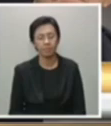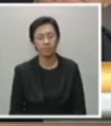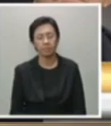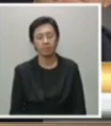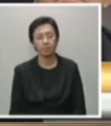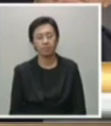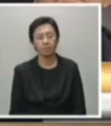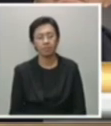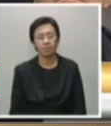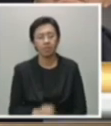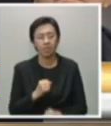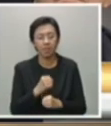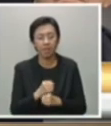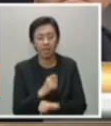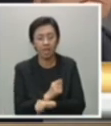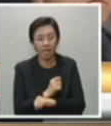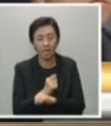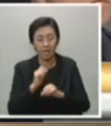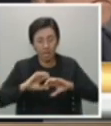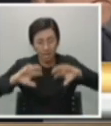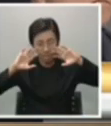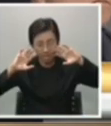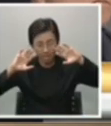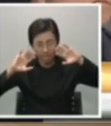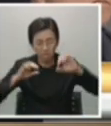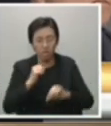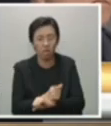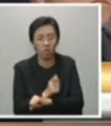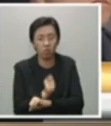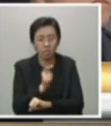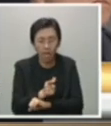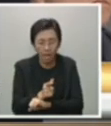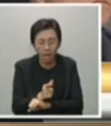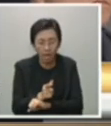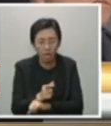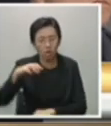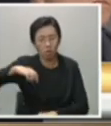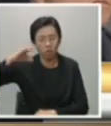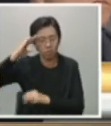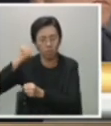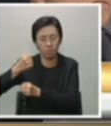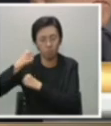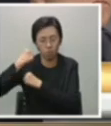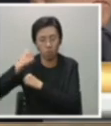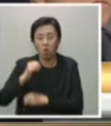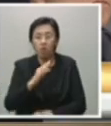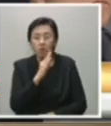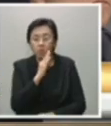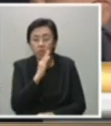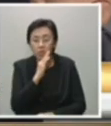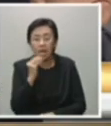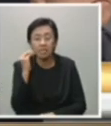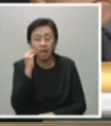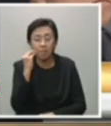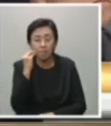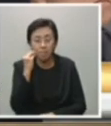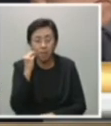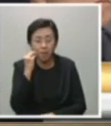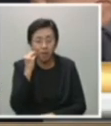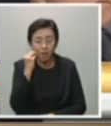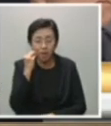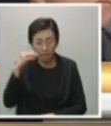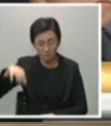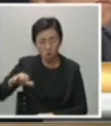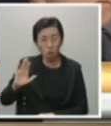และแม้เป็นข้าราชการประจำหรือลูกจ้างประจำสังกัดกองทัพบก ถ้าผู้นั้นมีบ้านพักอาศัยเป็นกรรมสิทธิ์